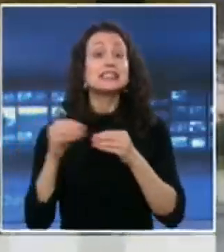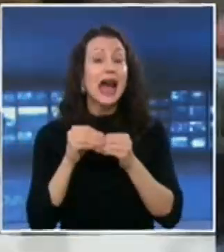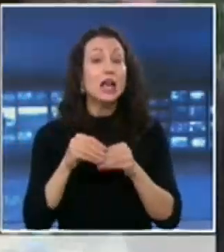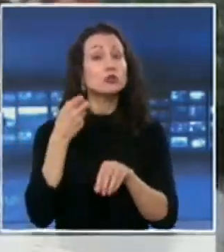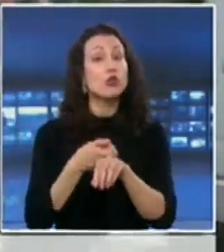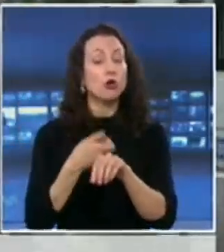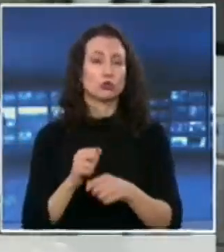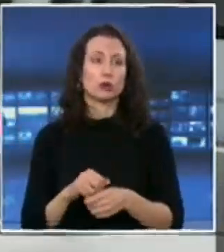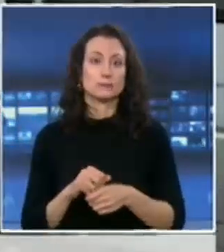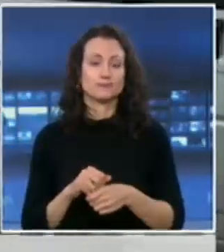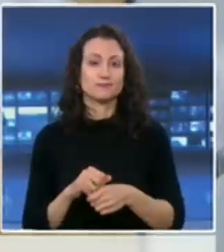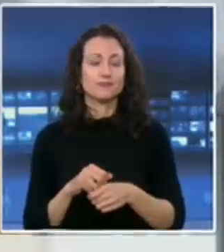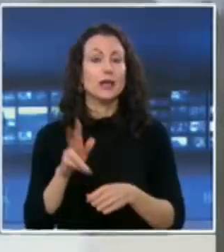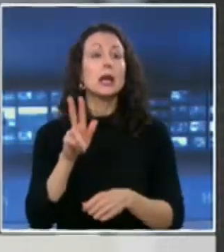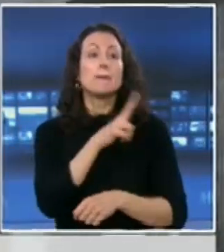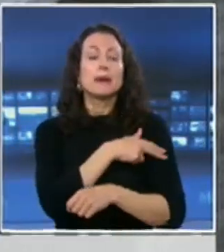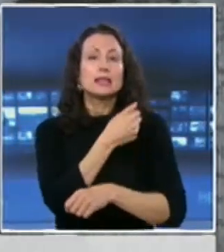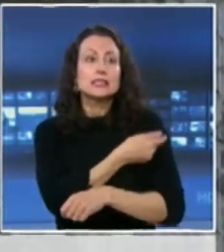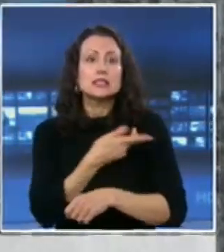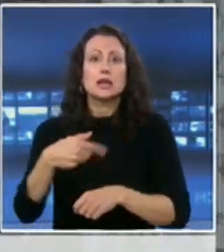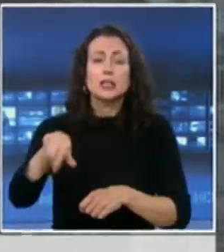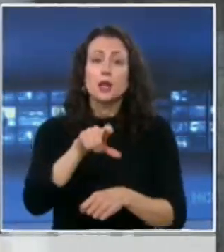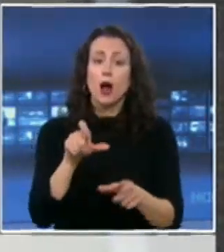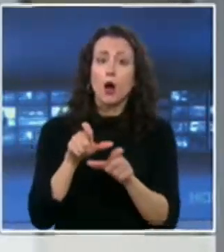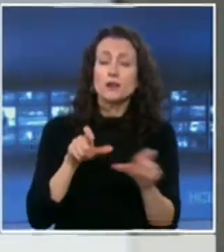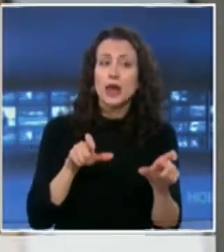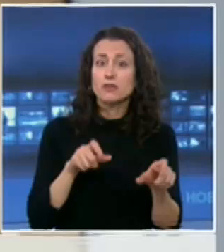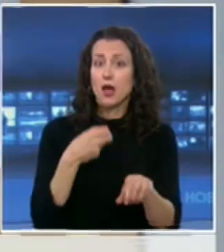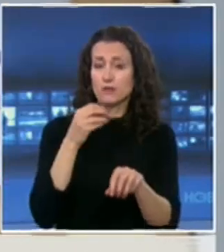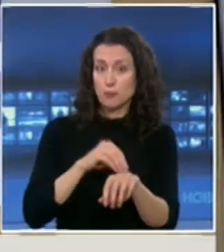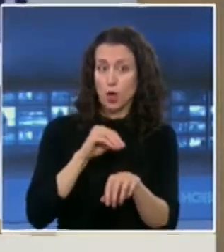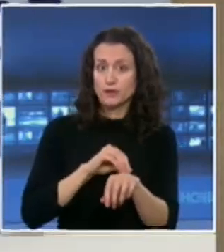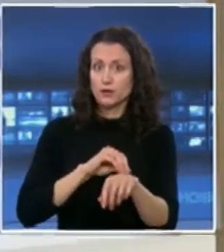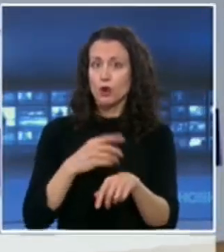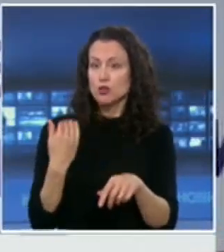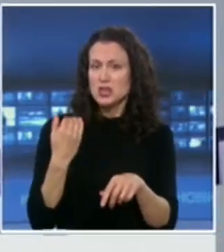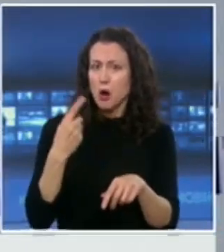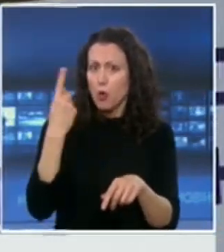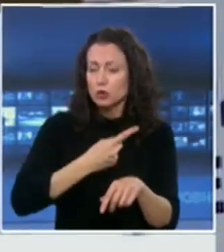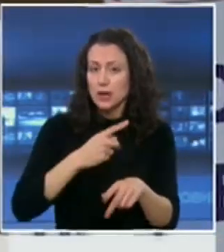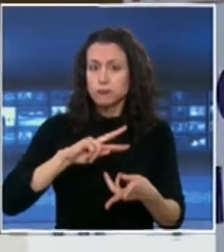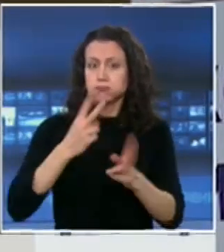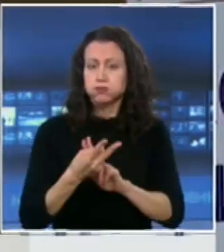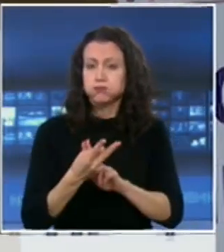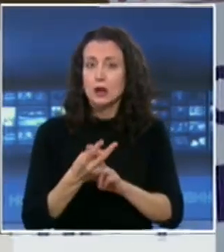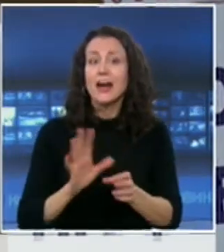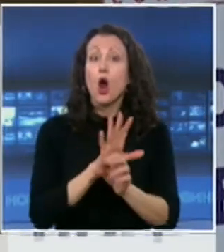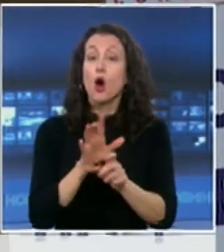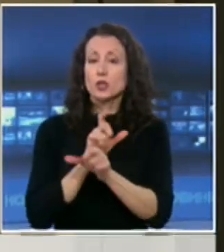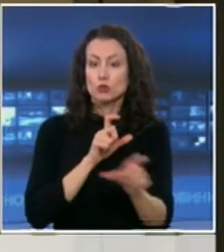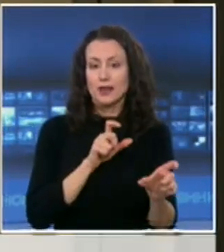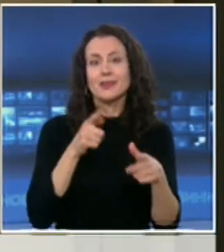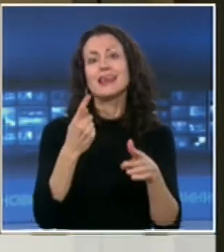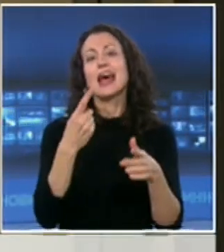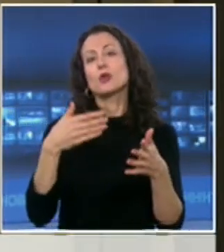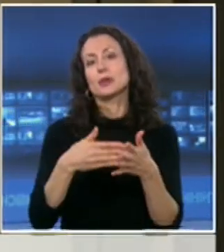няколко дни е превърната в COVID-отделение, заради изчерпаните легла в инфекциозната клиника, отговориха, че една от причините за инцидента е липсата